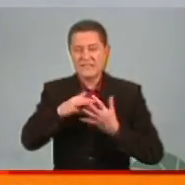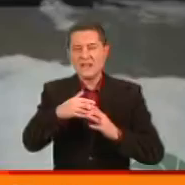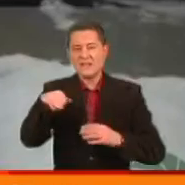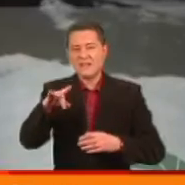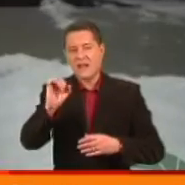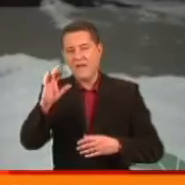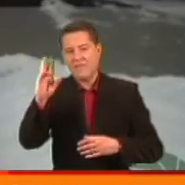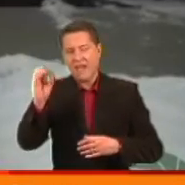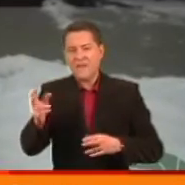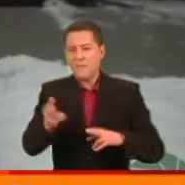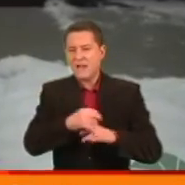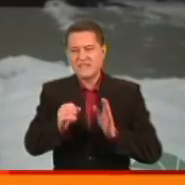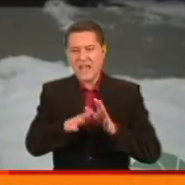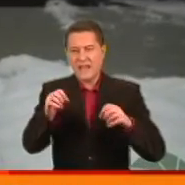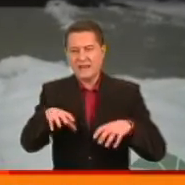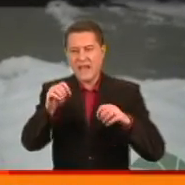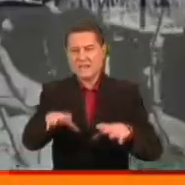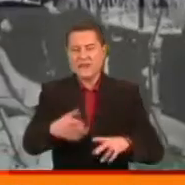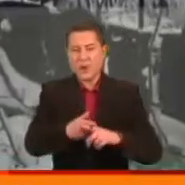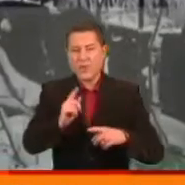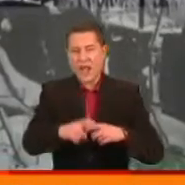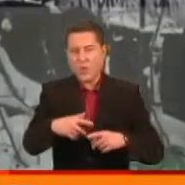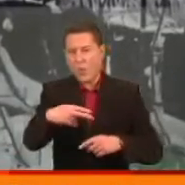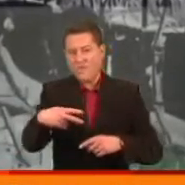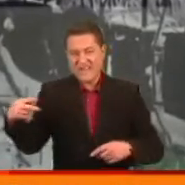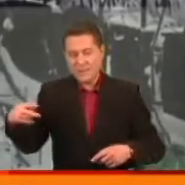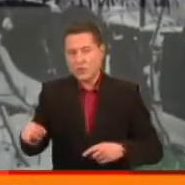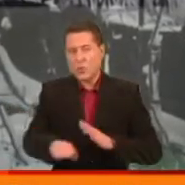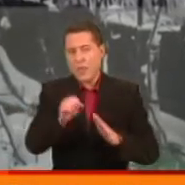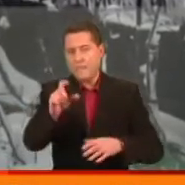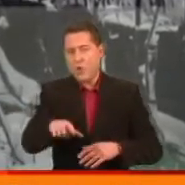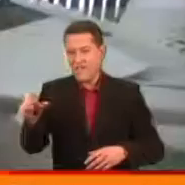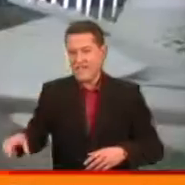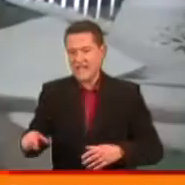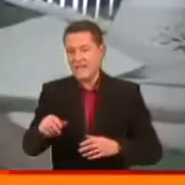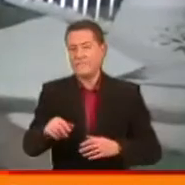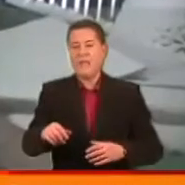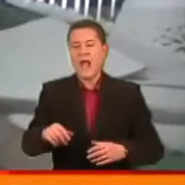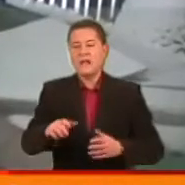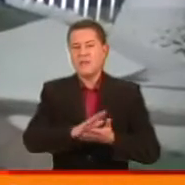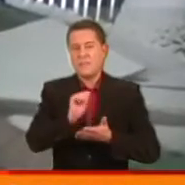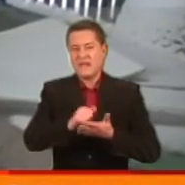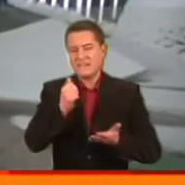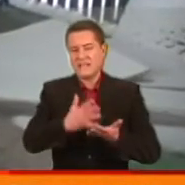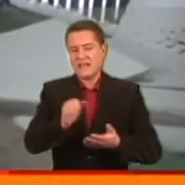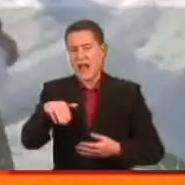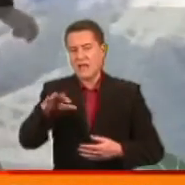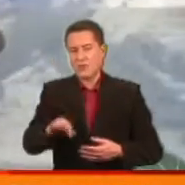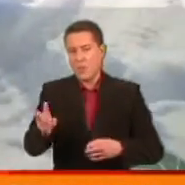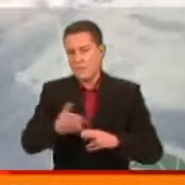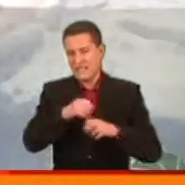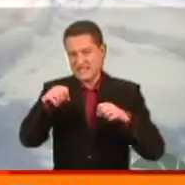Травневе досі без електрики, яку зумисно відімкнули бойовики. За даними прес-центру АТО, наразі без світла